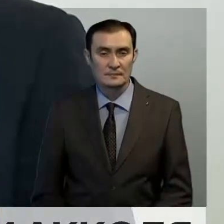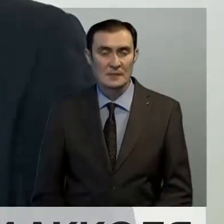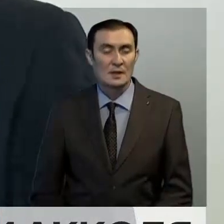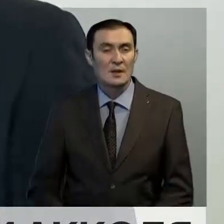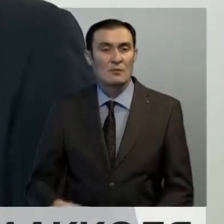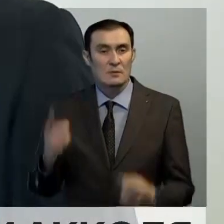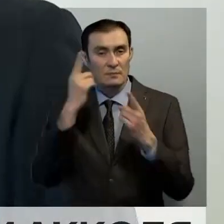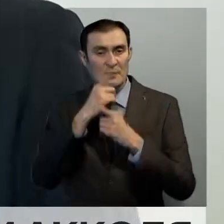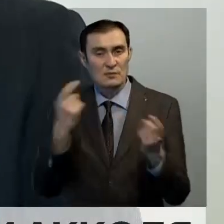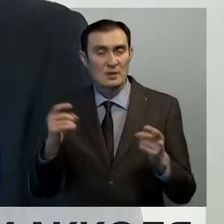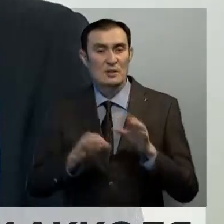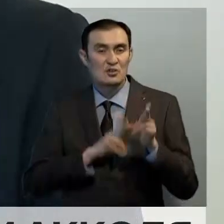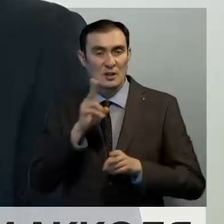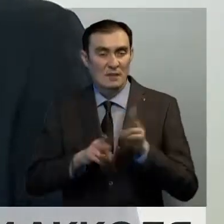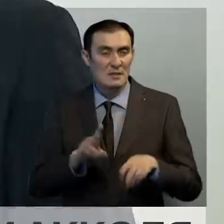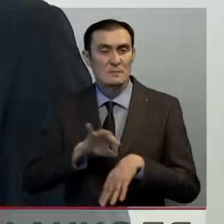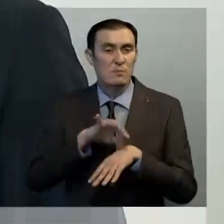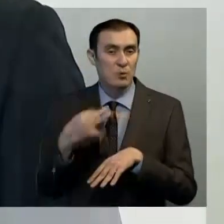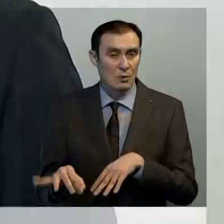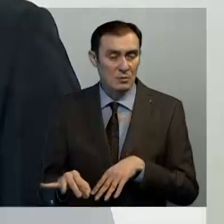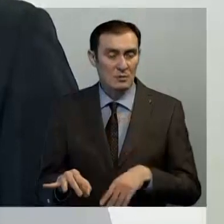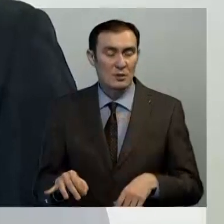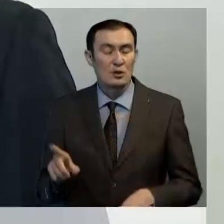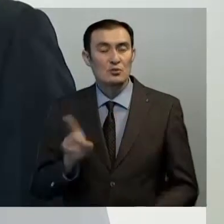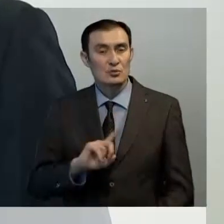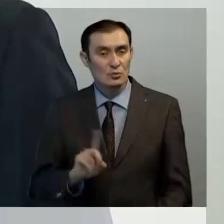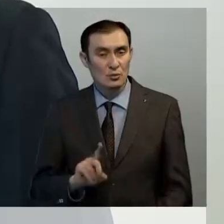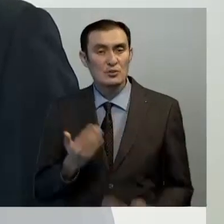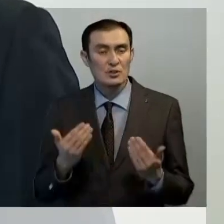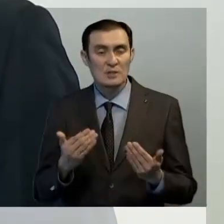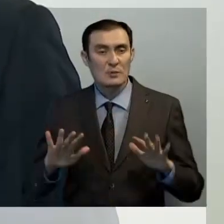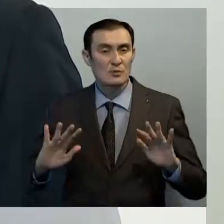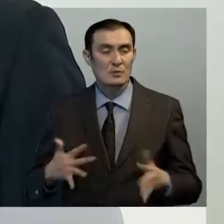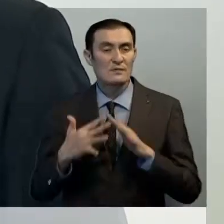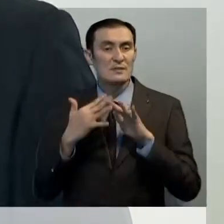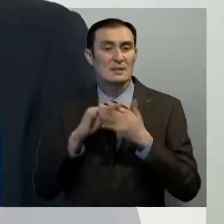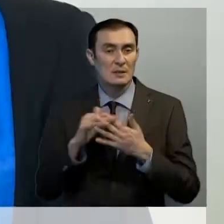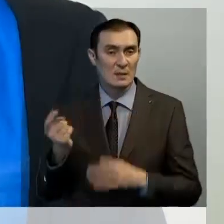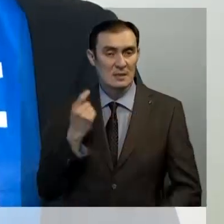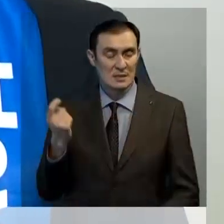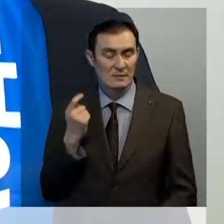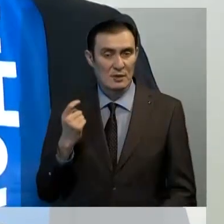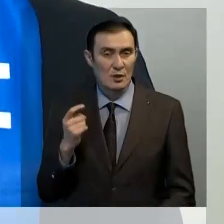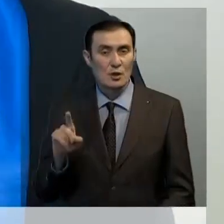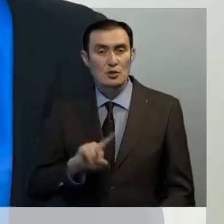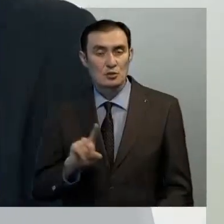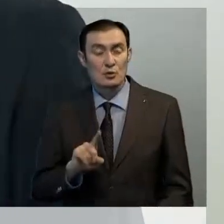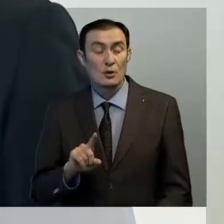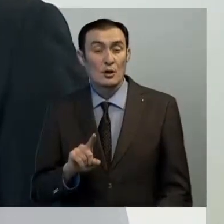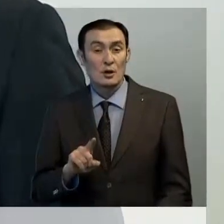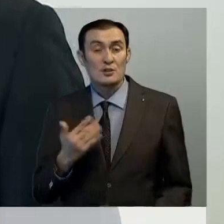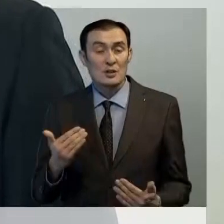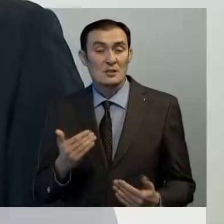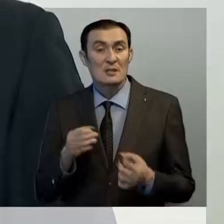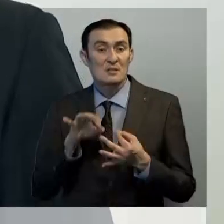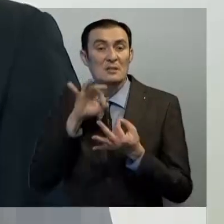Прозвучала вот эта их боль, самая настоящая боль за то, что происходит сегодня в сельском хозяйстве. За то, что сельское хозяйство